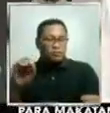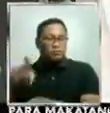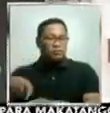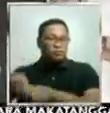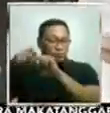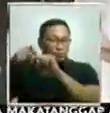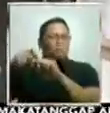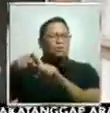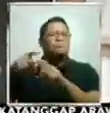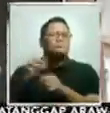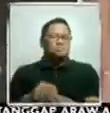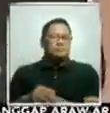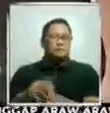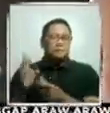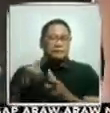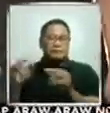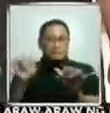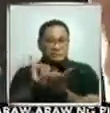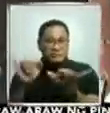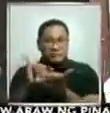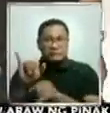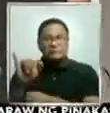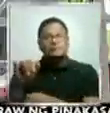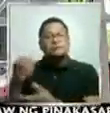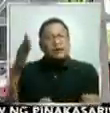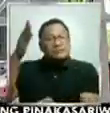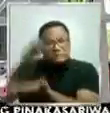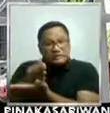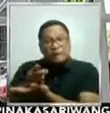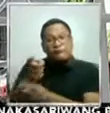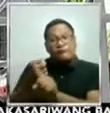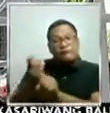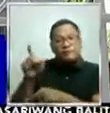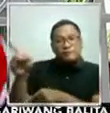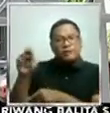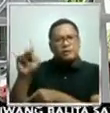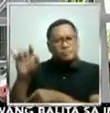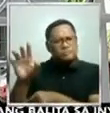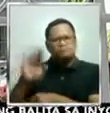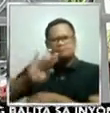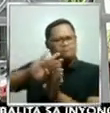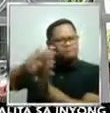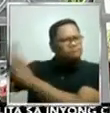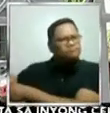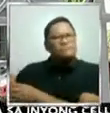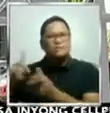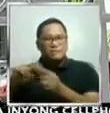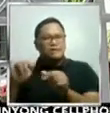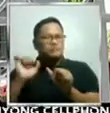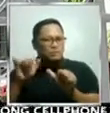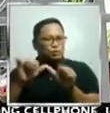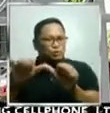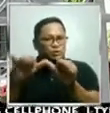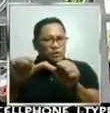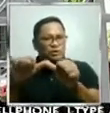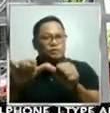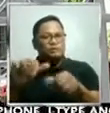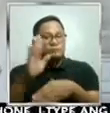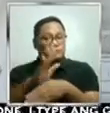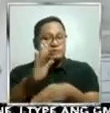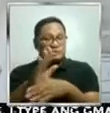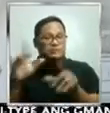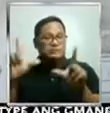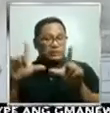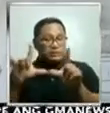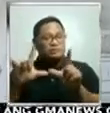na pawalang bisa ng korte ang cease and desist order ng NTC. Ayon sa Supreme Court, iraraffle ang petition ng ABS-CBN